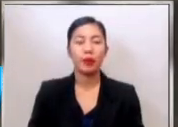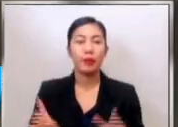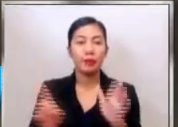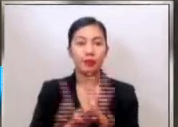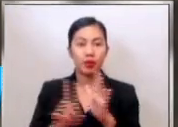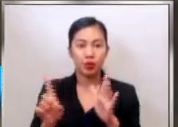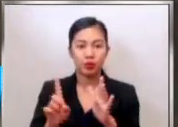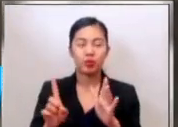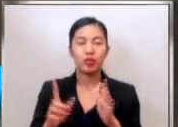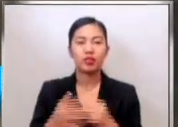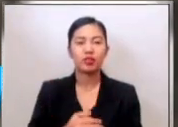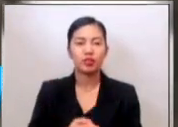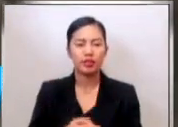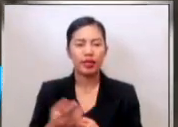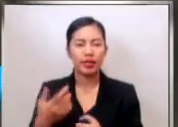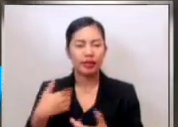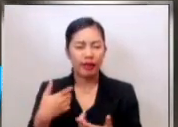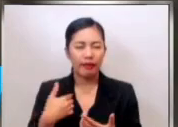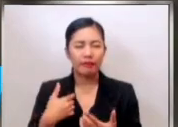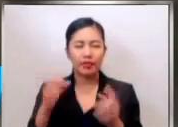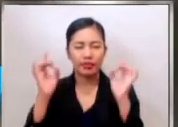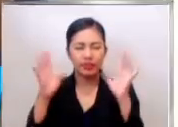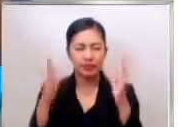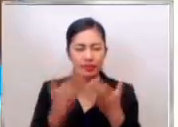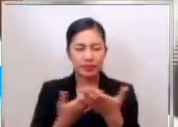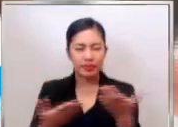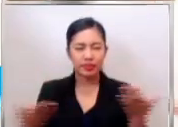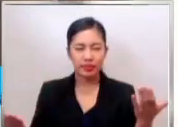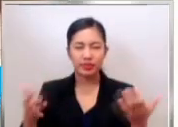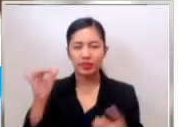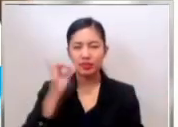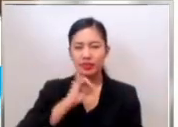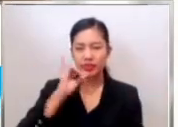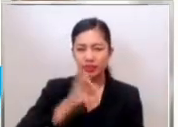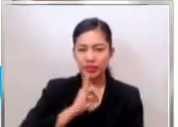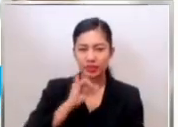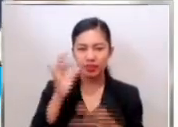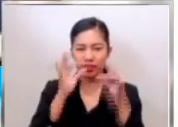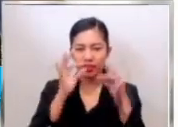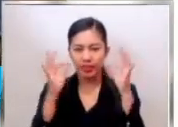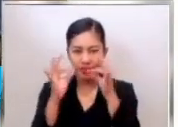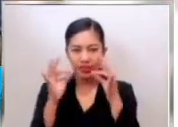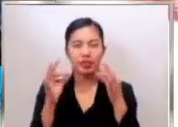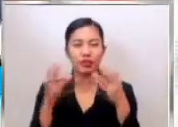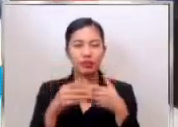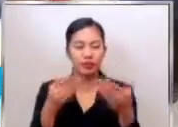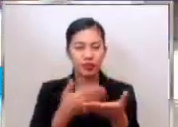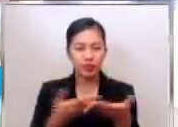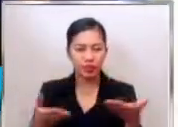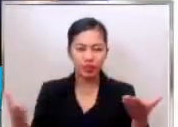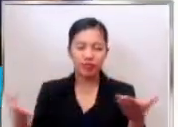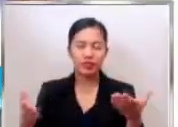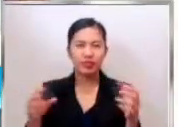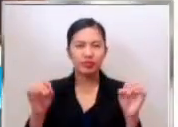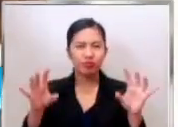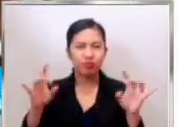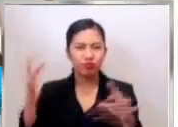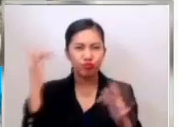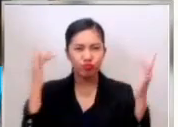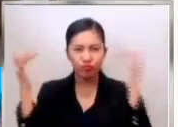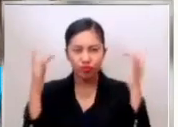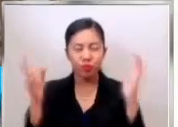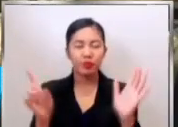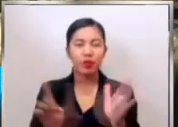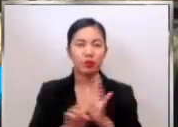at matutulis na bagay, mga nakalalasing na inumin, droga, baraha at stereo o iba pang pampaingay. Bawal din ang pabango